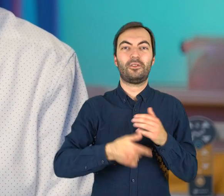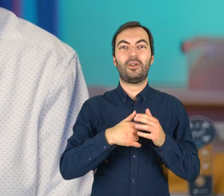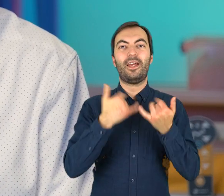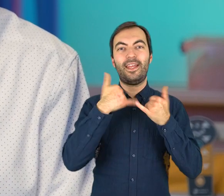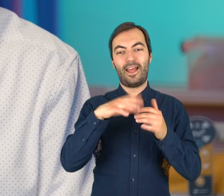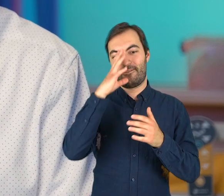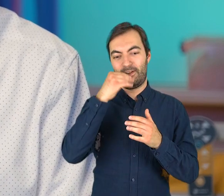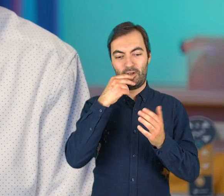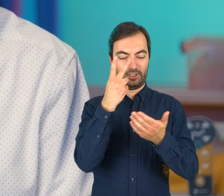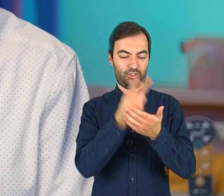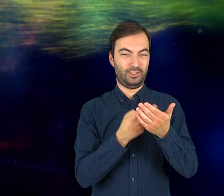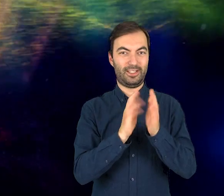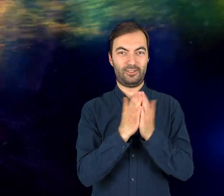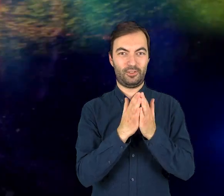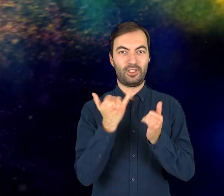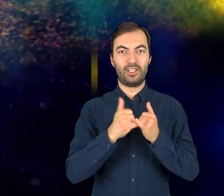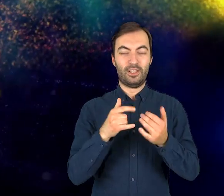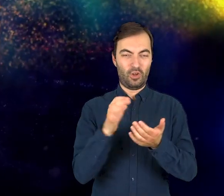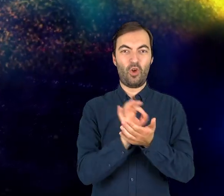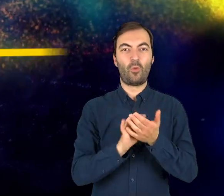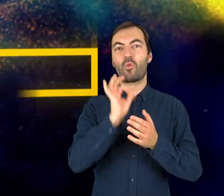inaczej w starych albo chorych.